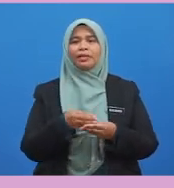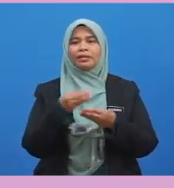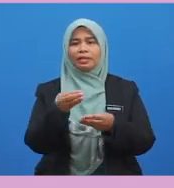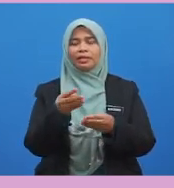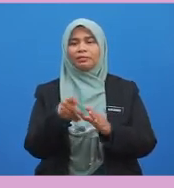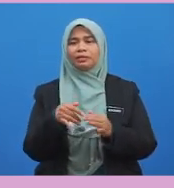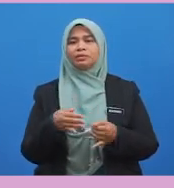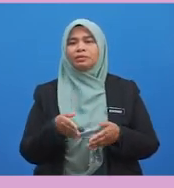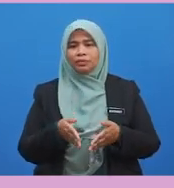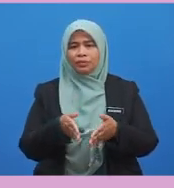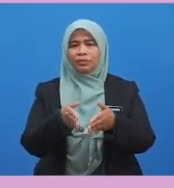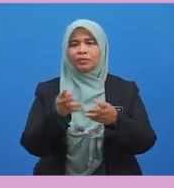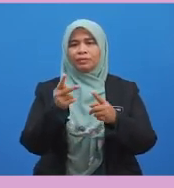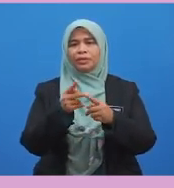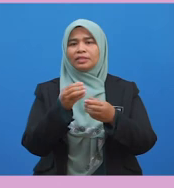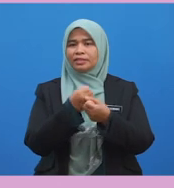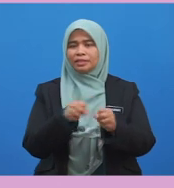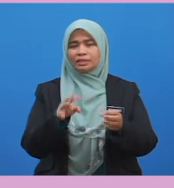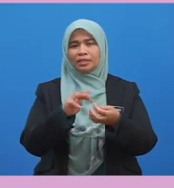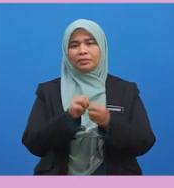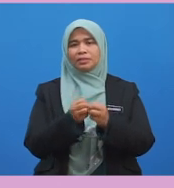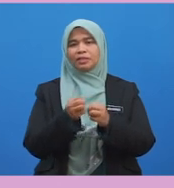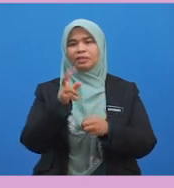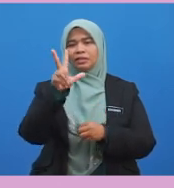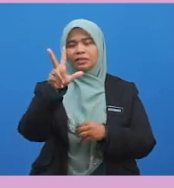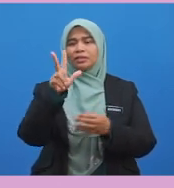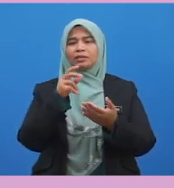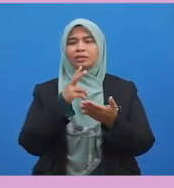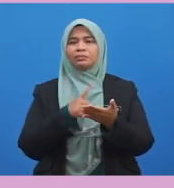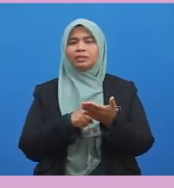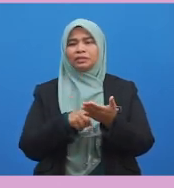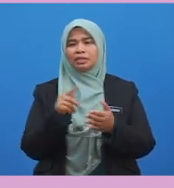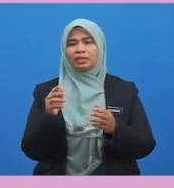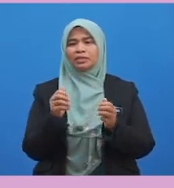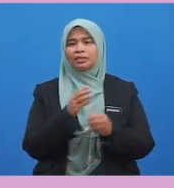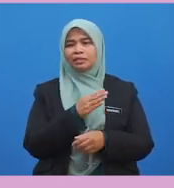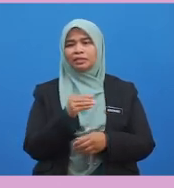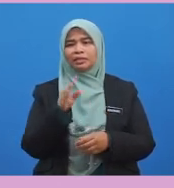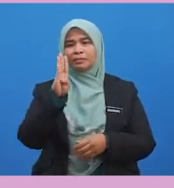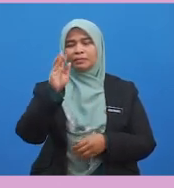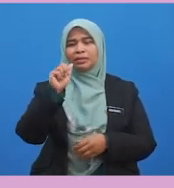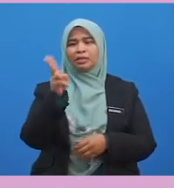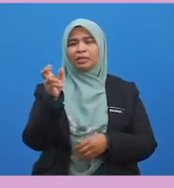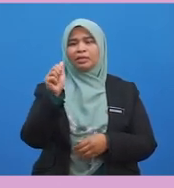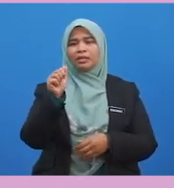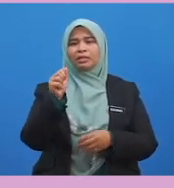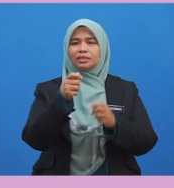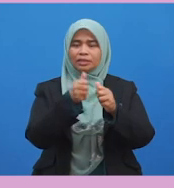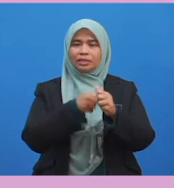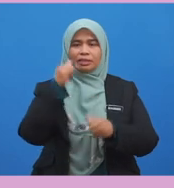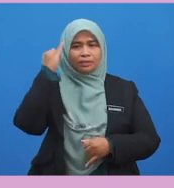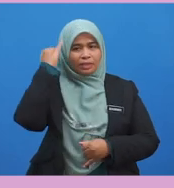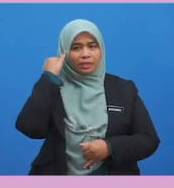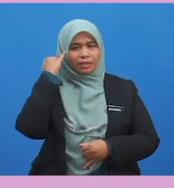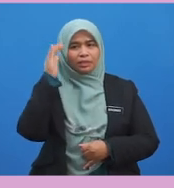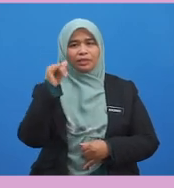diberi menjurus kepada penyelesaian masalah. Ketiga, bincangkan dan bahaskan setiap idea yang